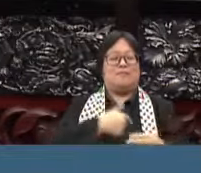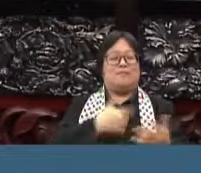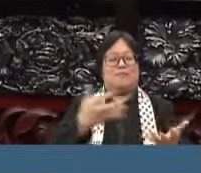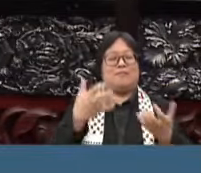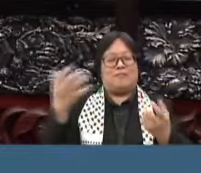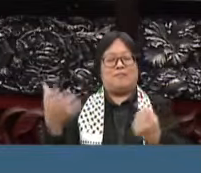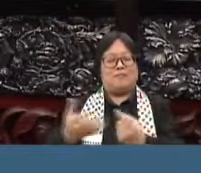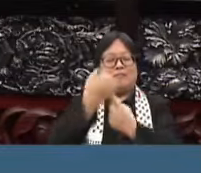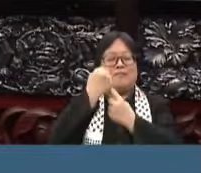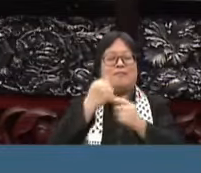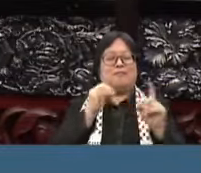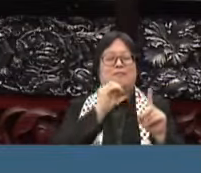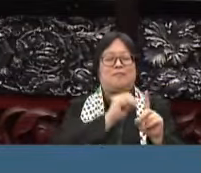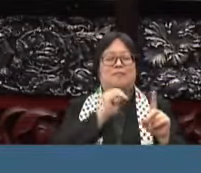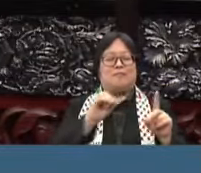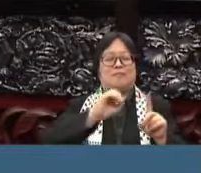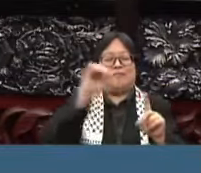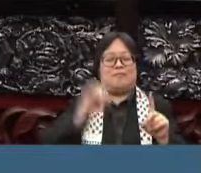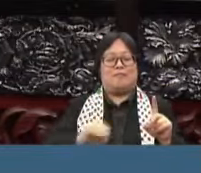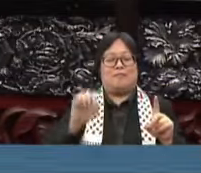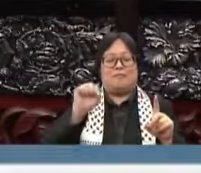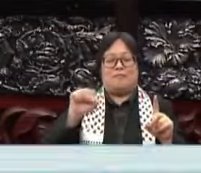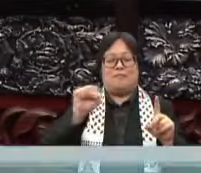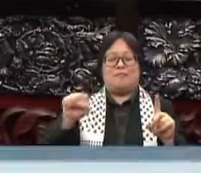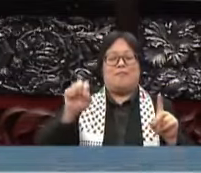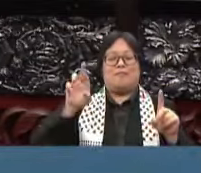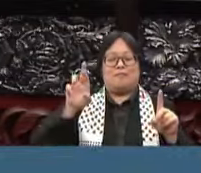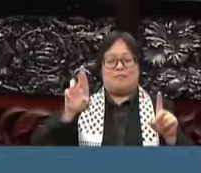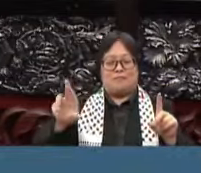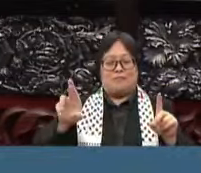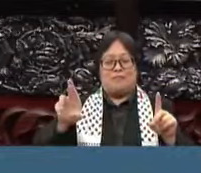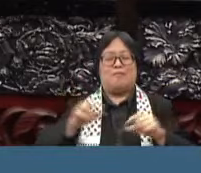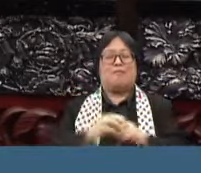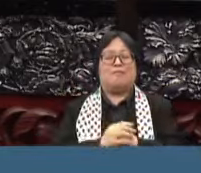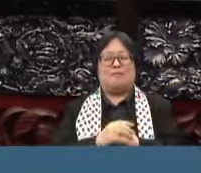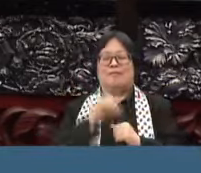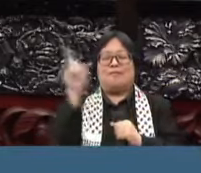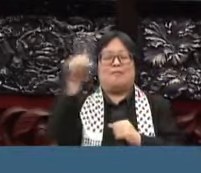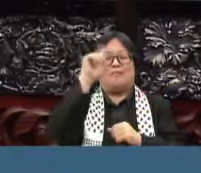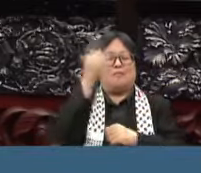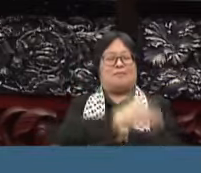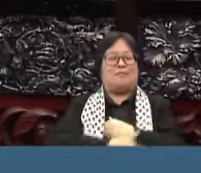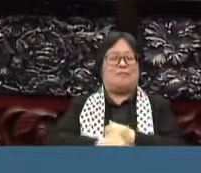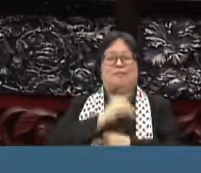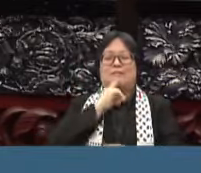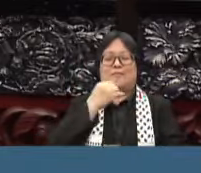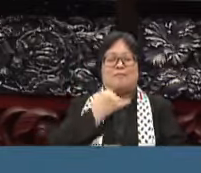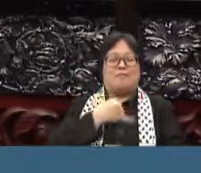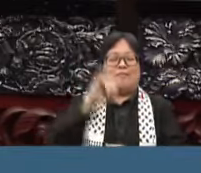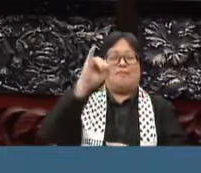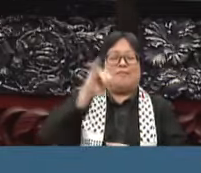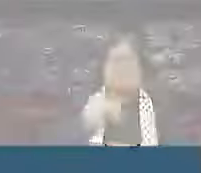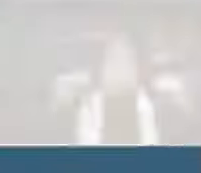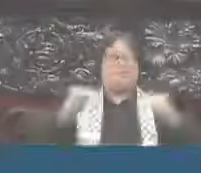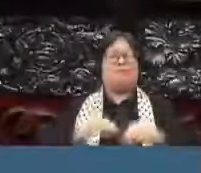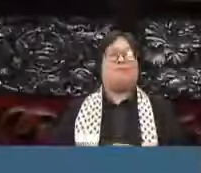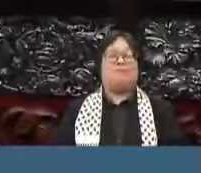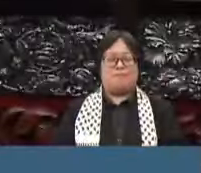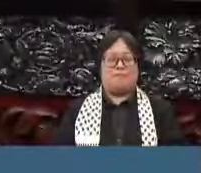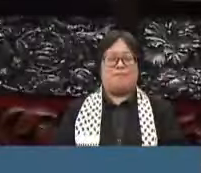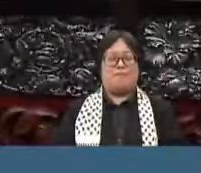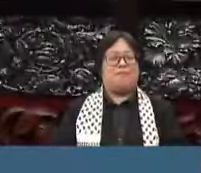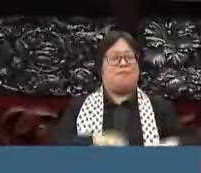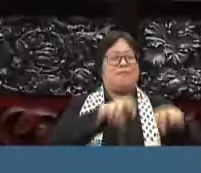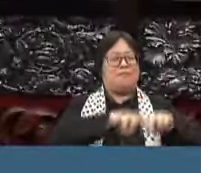capai 100% SSR mana-mana negara pun tidak berupaya di atas muka bumi ini